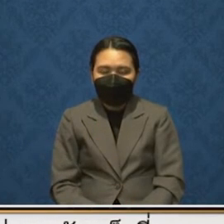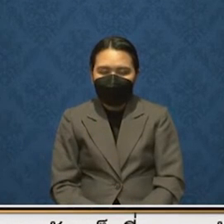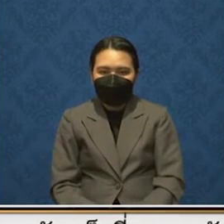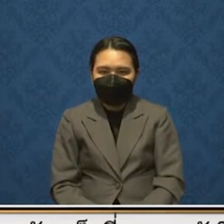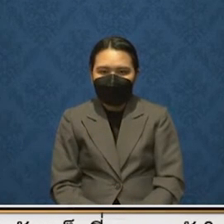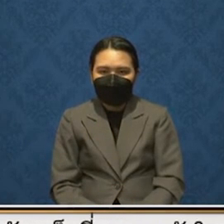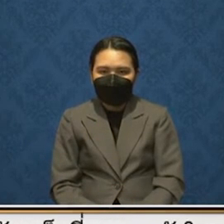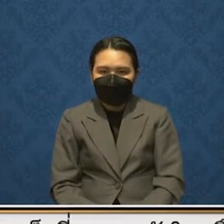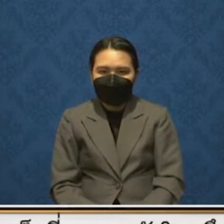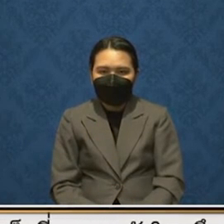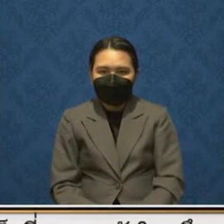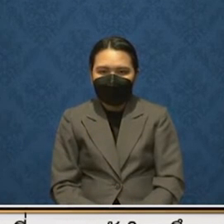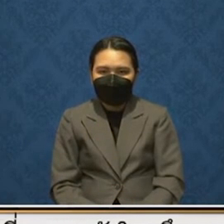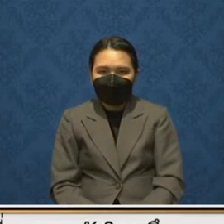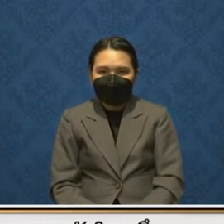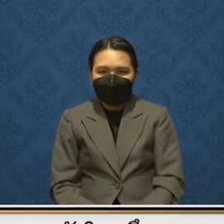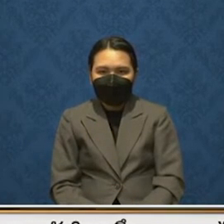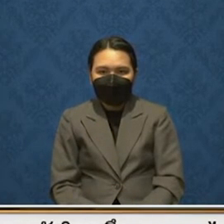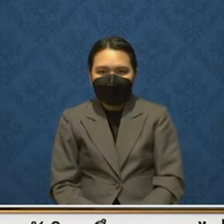แยกมาจาก